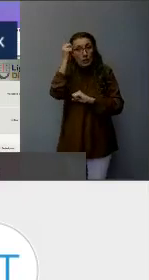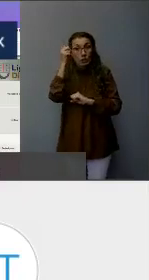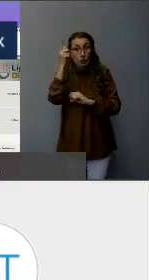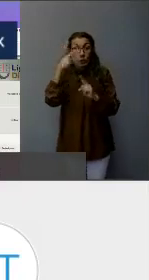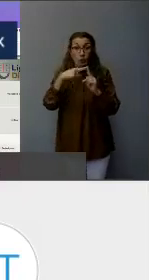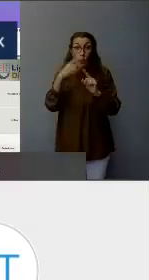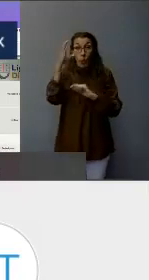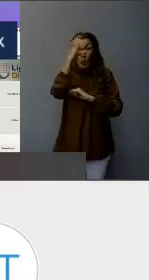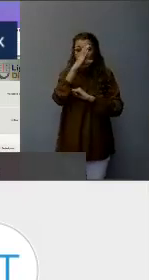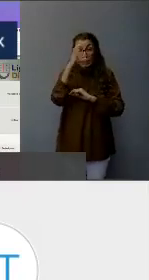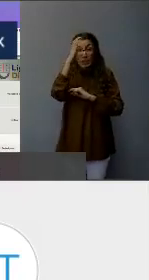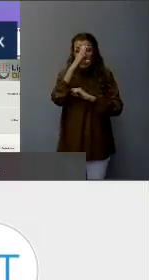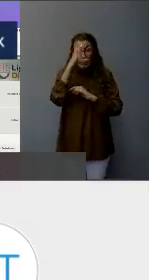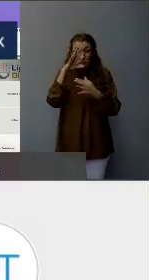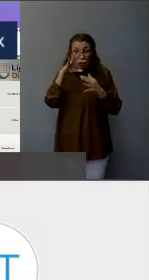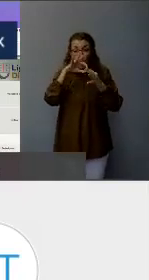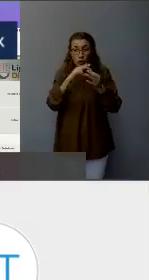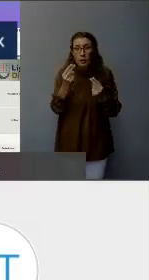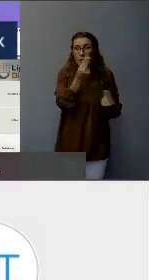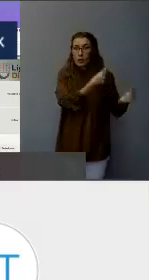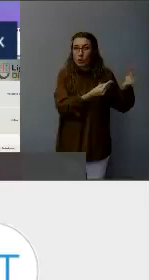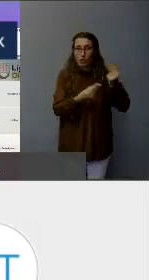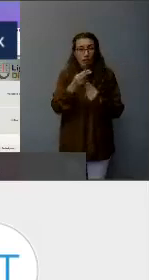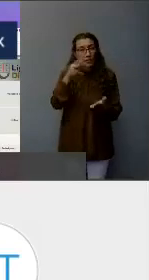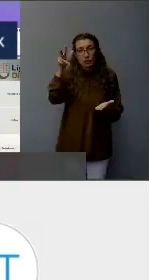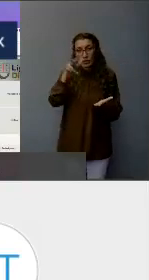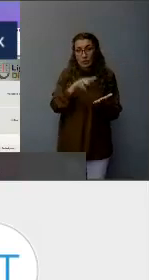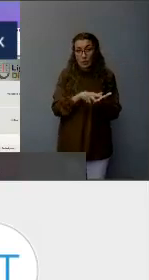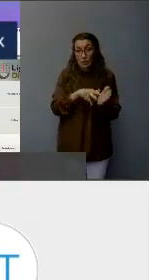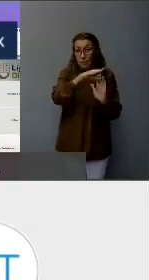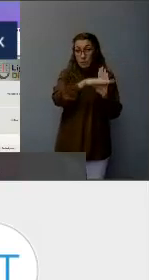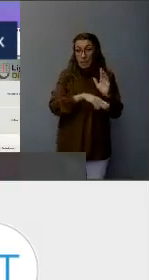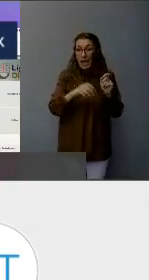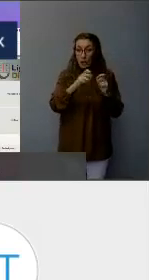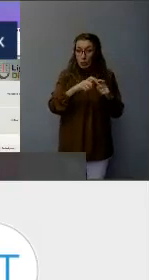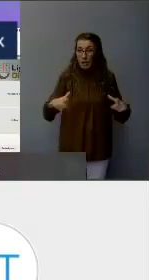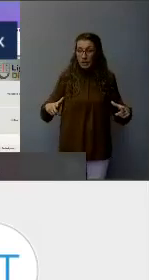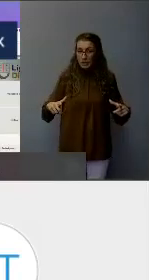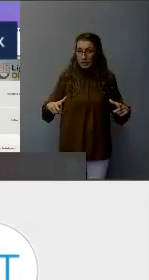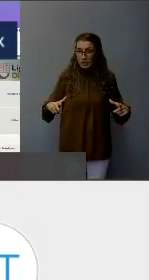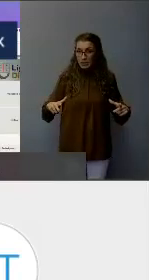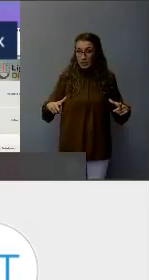definitivo del piano urbanistico comunale